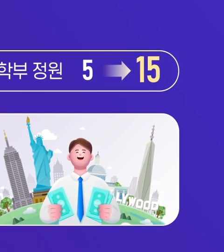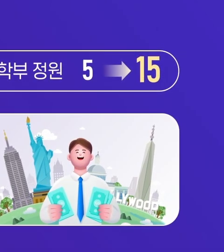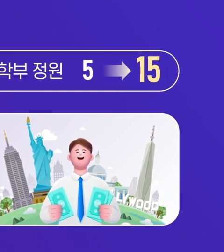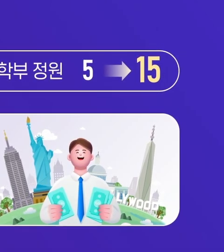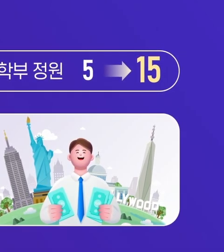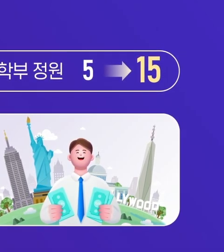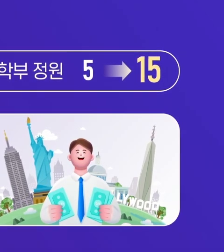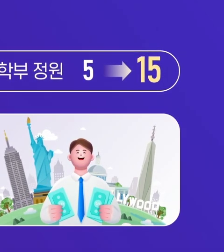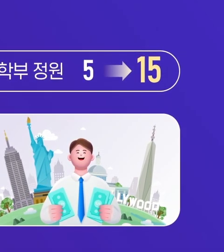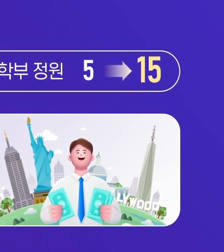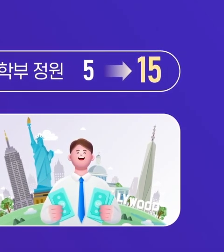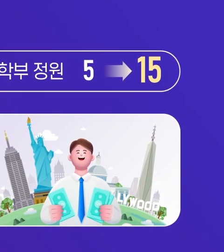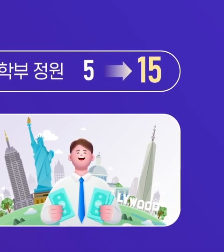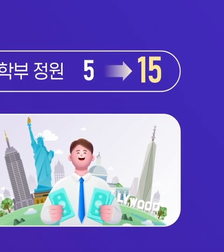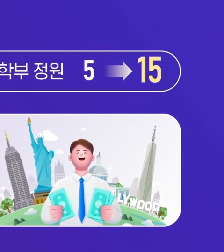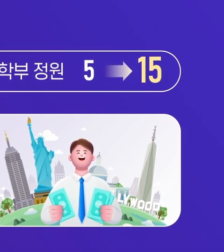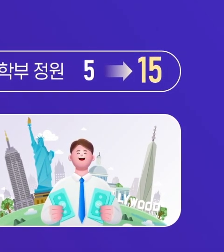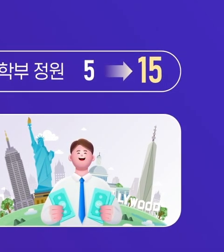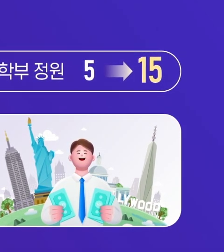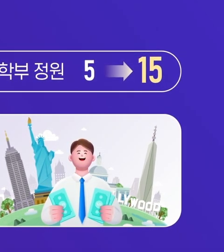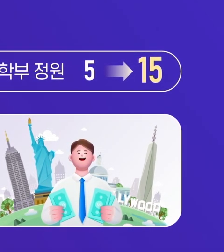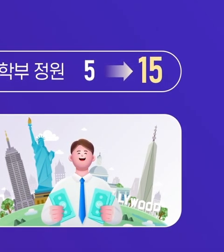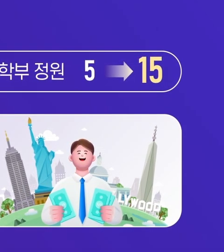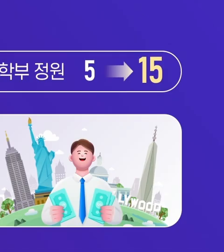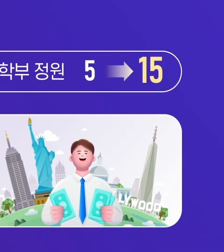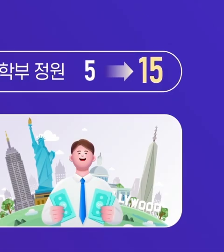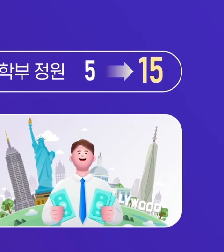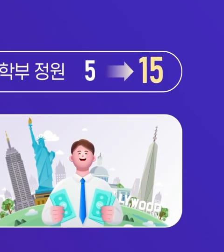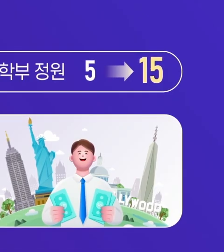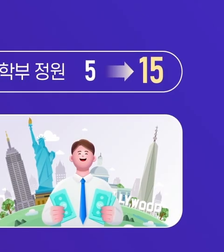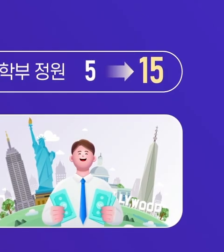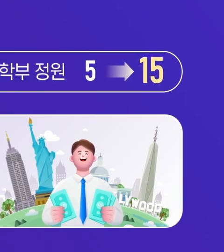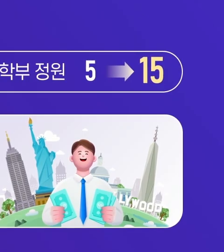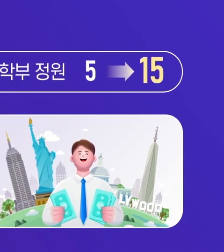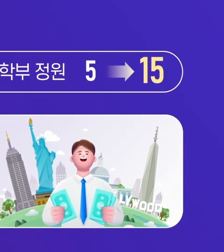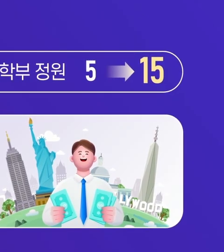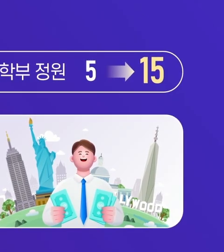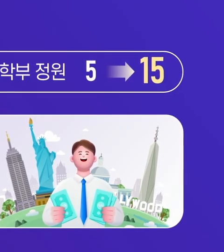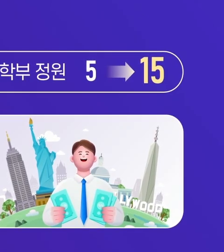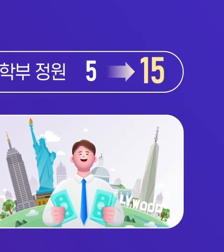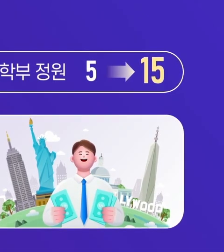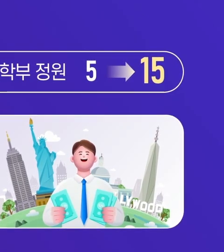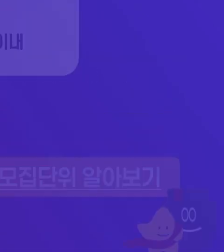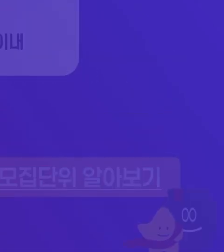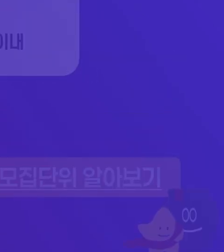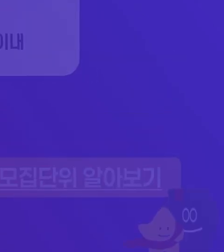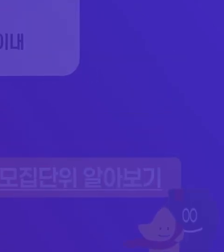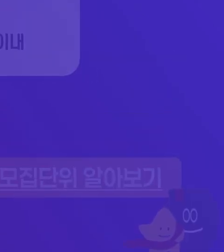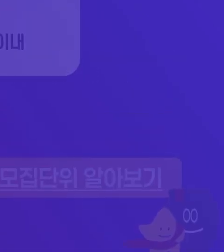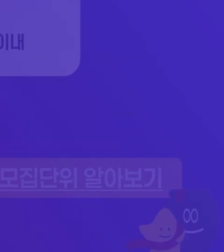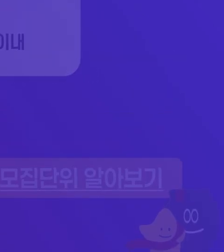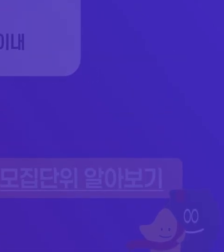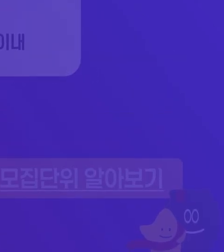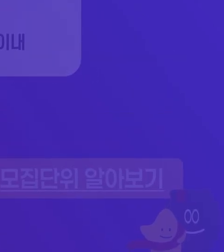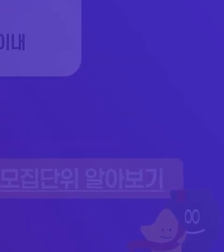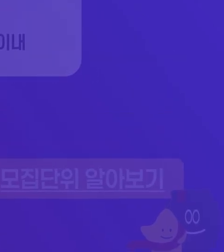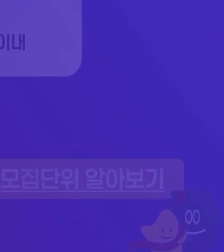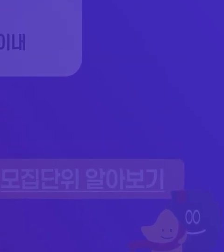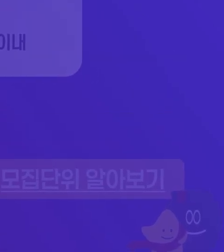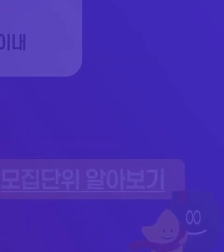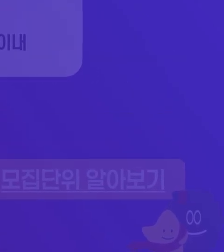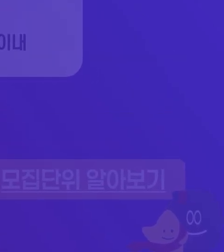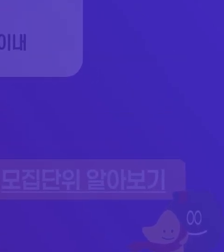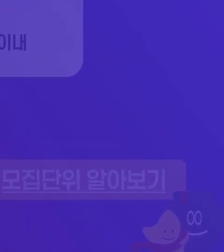있으며 글로벌 학부는 글로벌 역량을 키워 해외 대학 복수하기 취득이 가능한 학부입니다. 내가 선택한 전공이지만